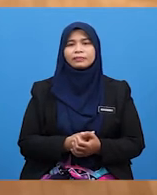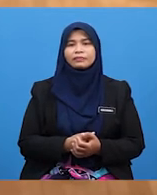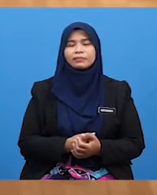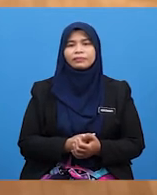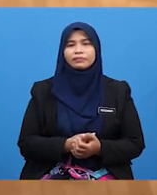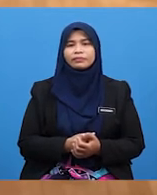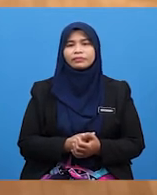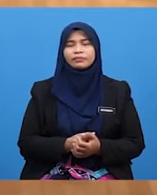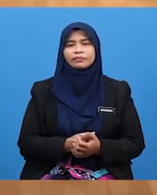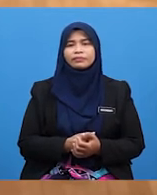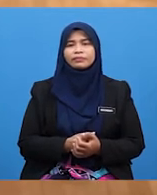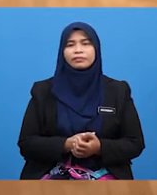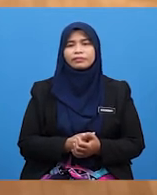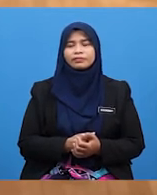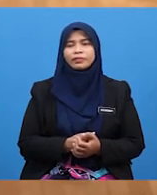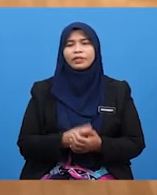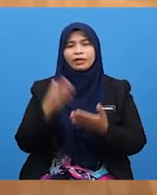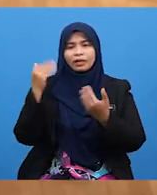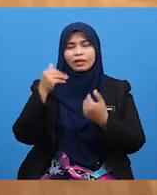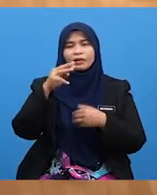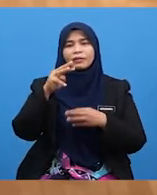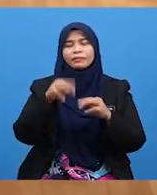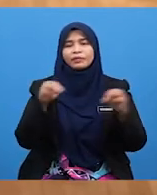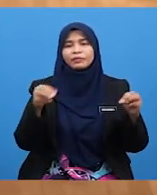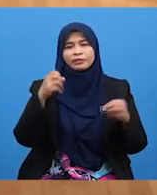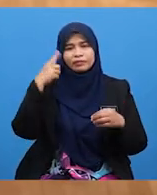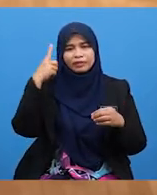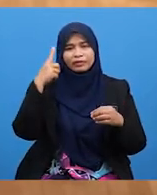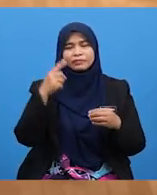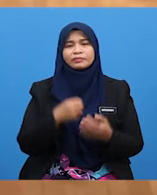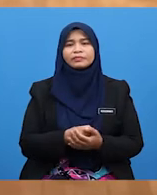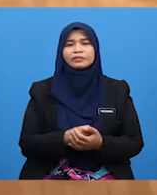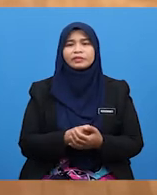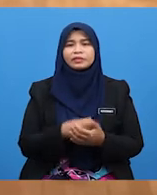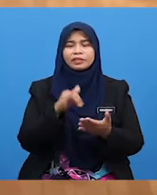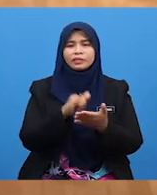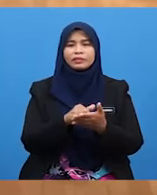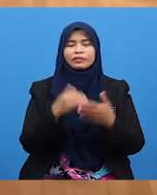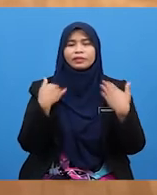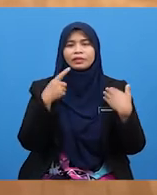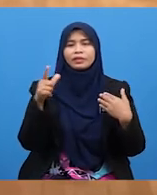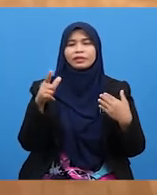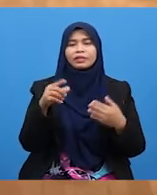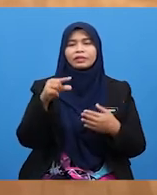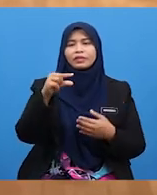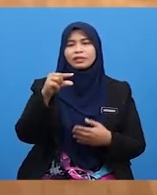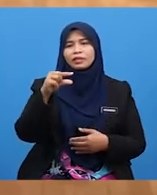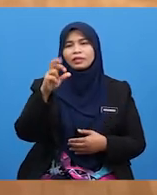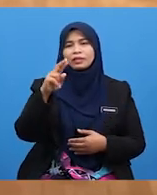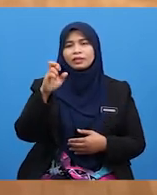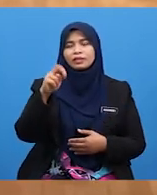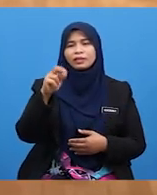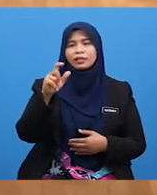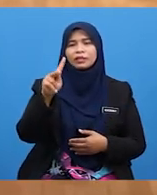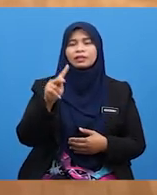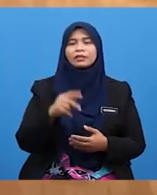abulah. Okey. Harap murid-murid faham untuk setakat ini. Itu adalah grenek. Seterusnya kita pergi